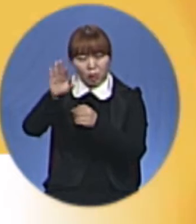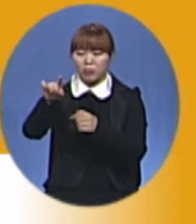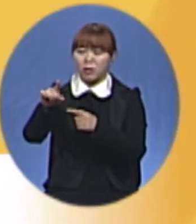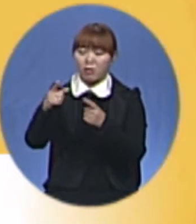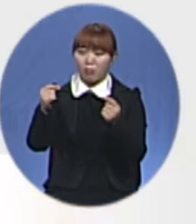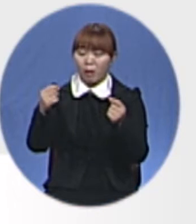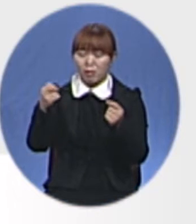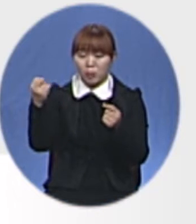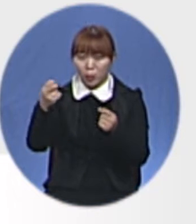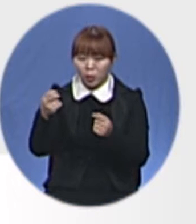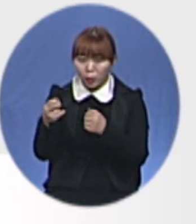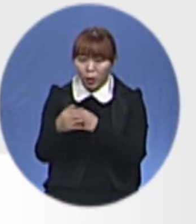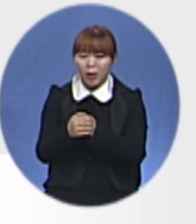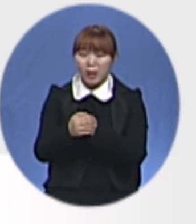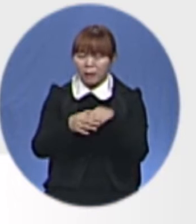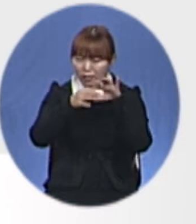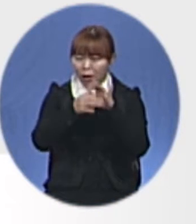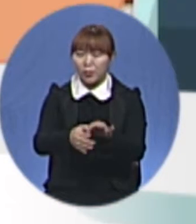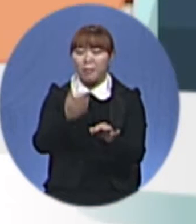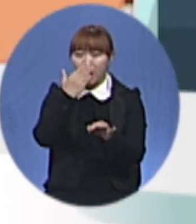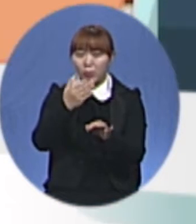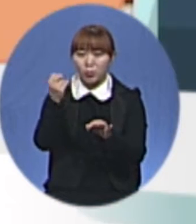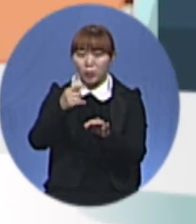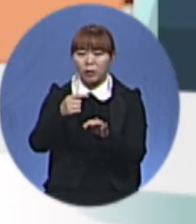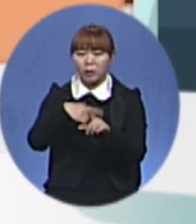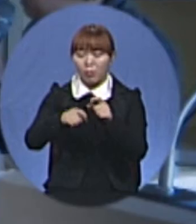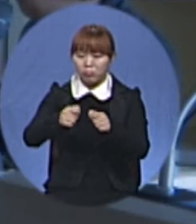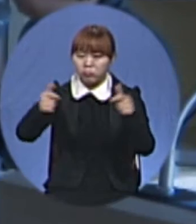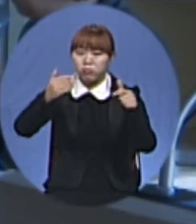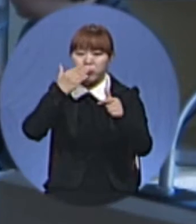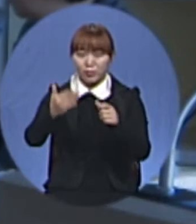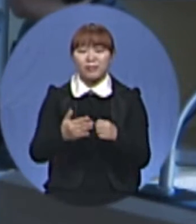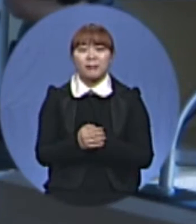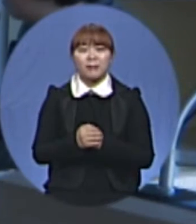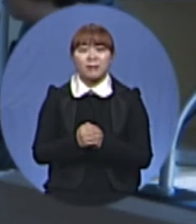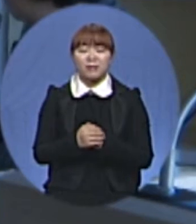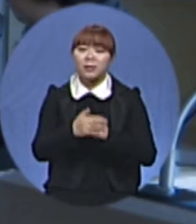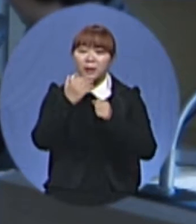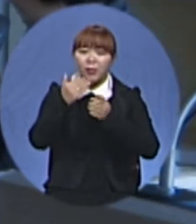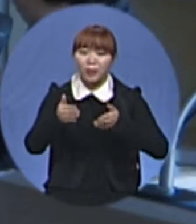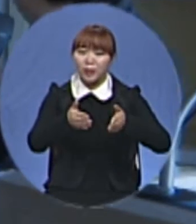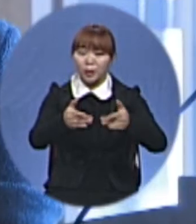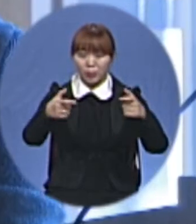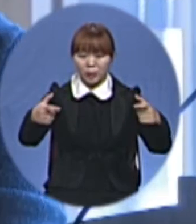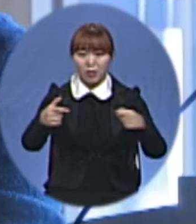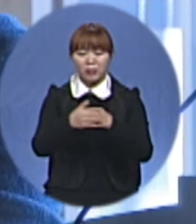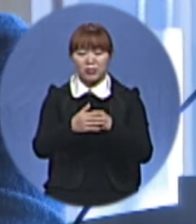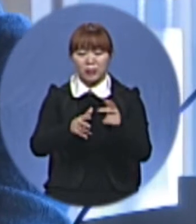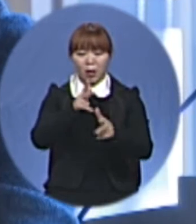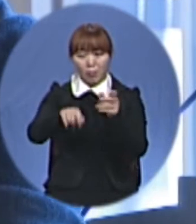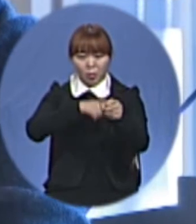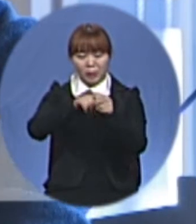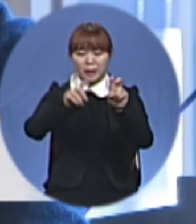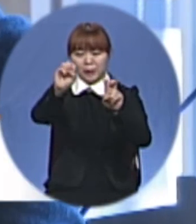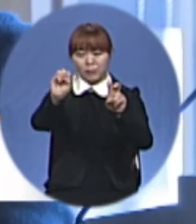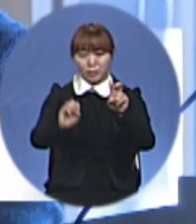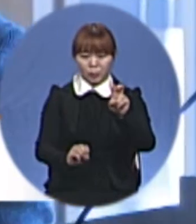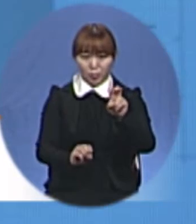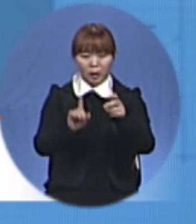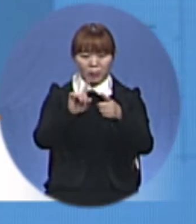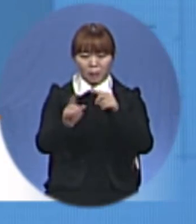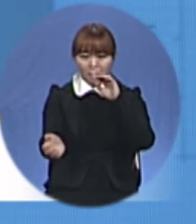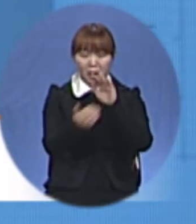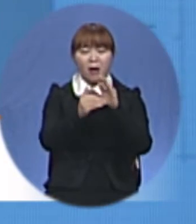일을 또 자꾸 또 계속 할 수 있고 또 크게 할 수 있으니까. 경기도는 사업 목표인 20%의